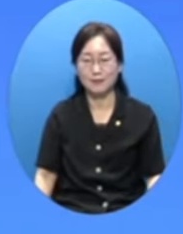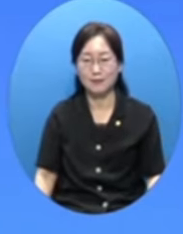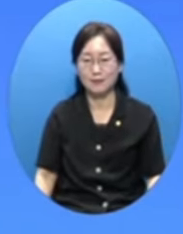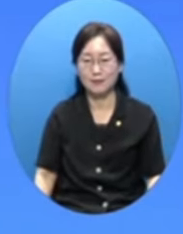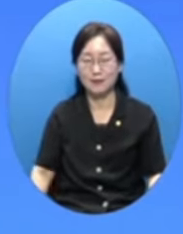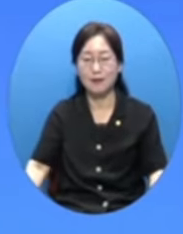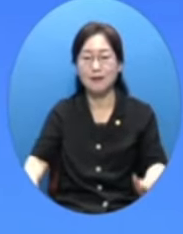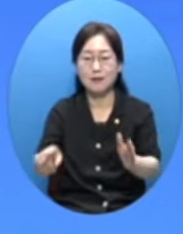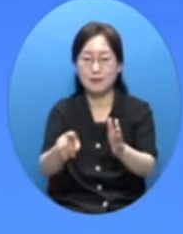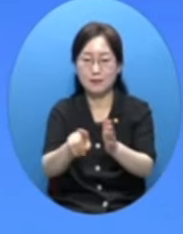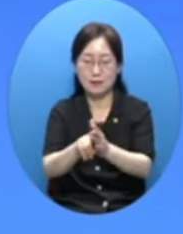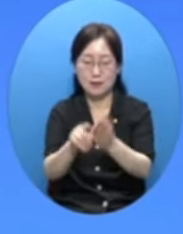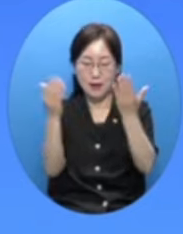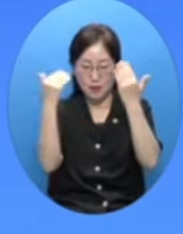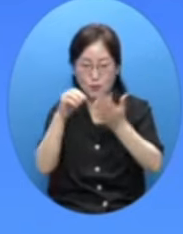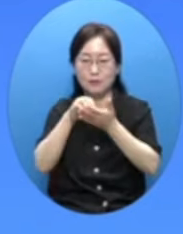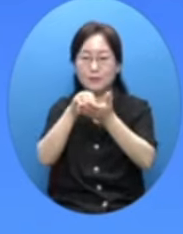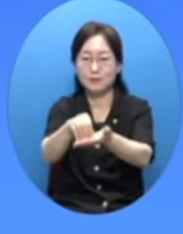신학교에 들어가서